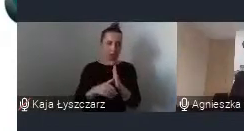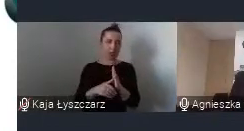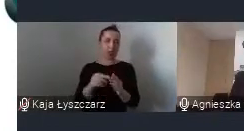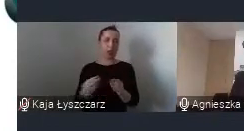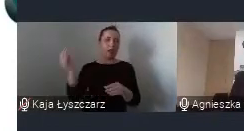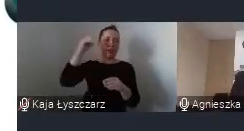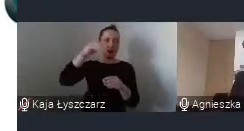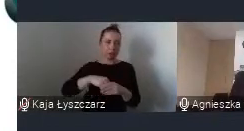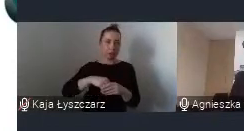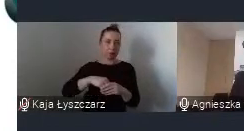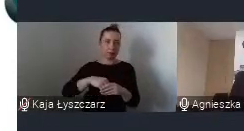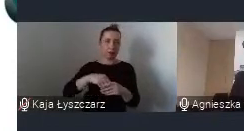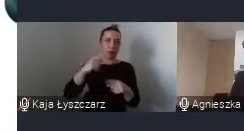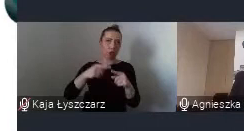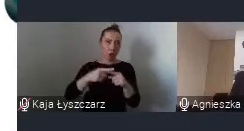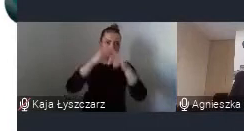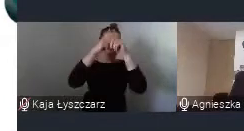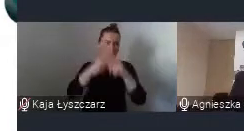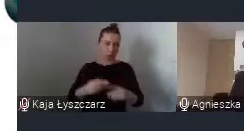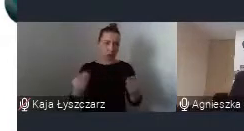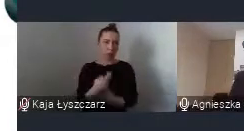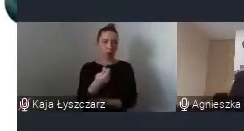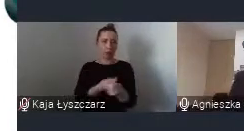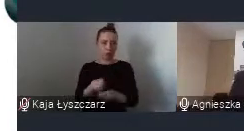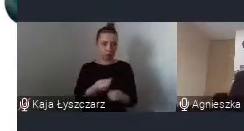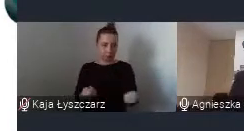sobie takie znamiona testowania nowych rozwiązań.